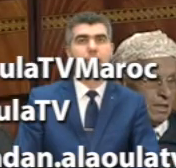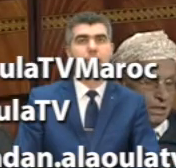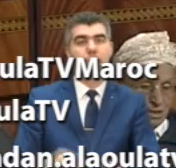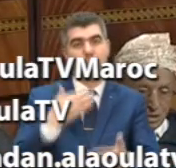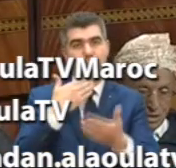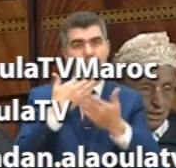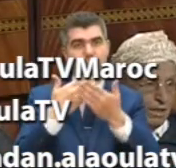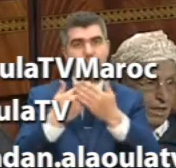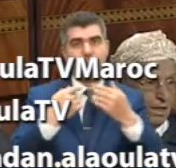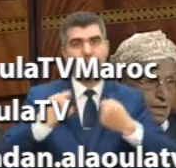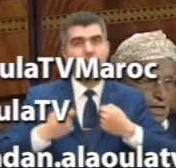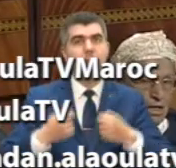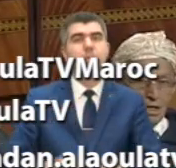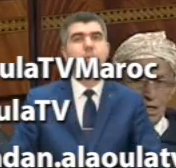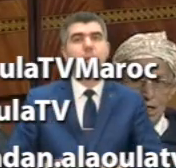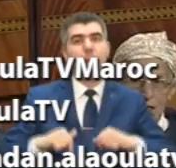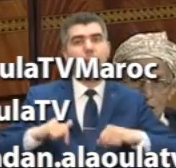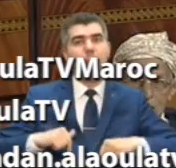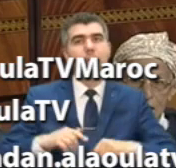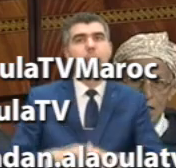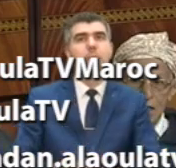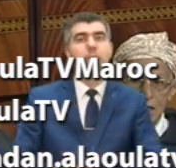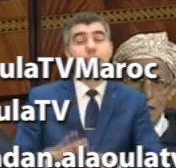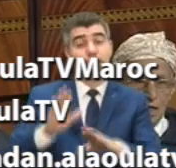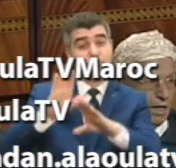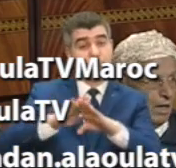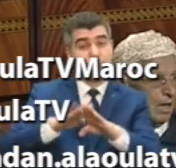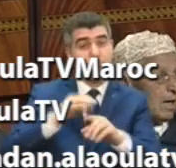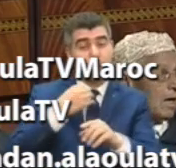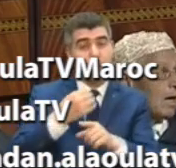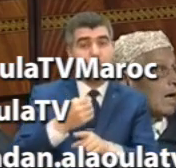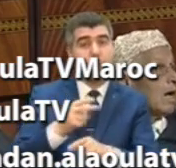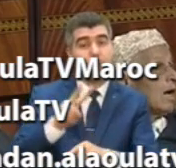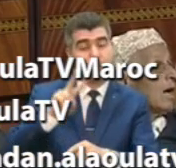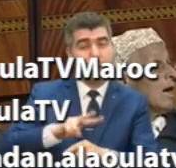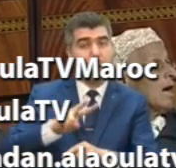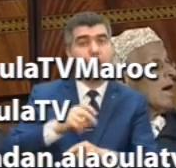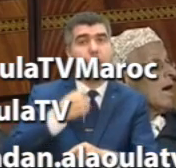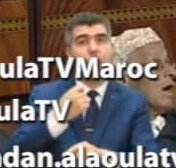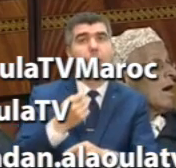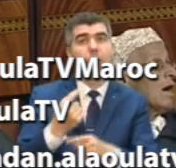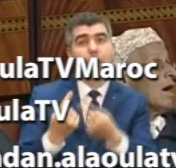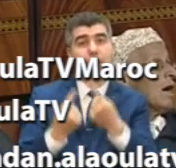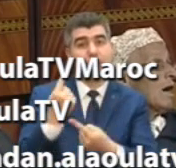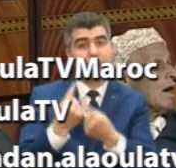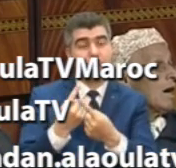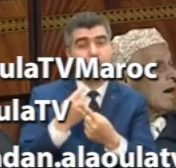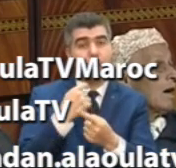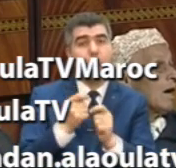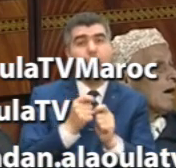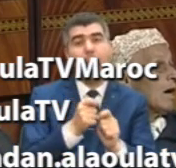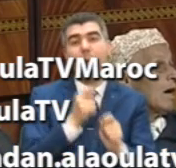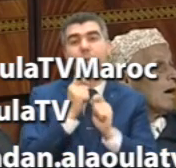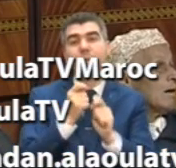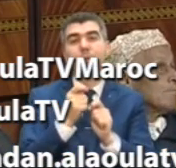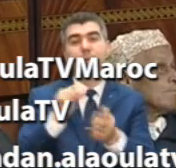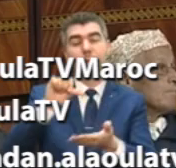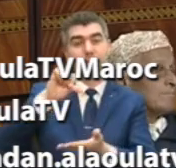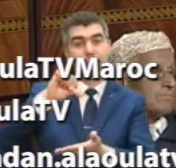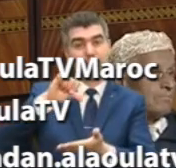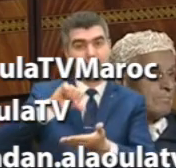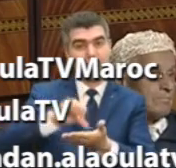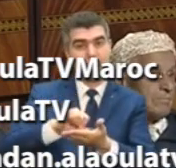شكرا السيدة الرئيسة. السيد الوزير، ندعوكم للوقوف على الخصاص الحاصل في إقليم أسفي، أولا فيما